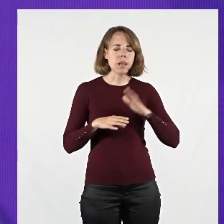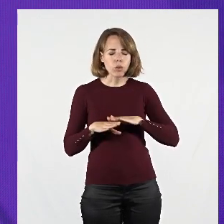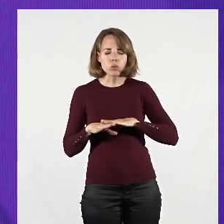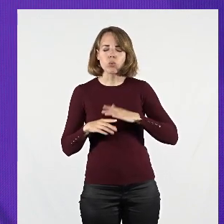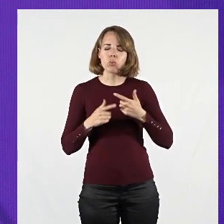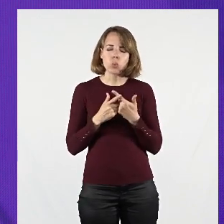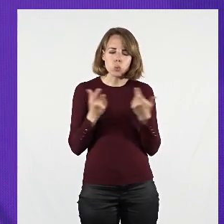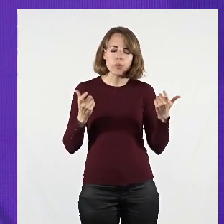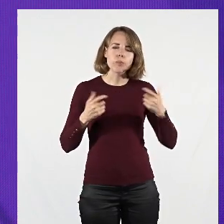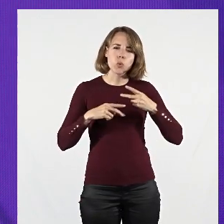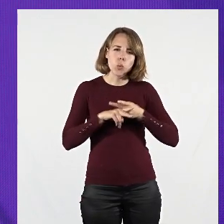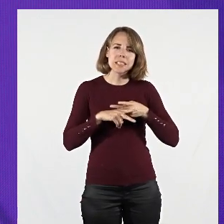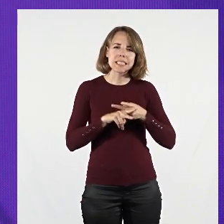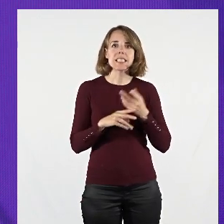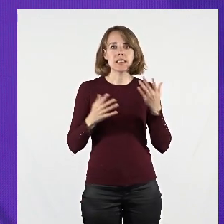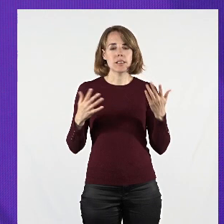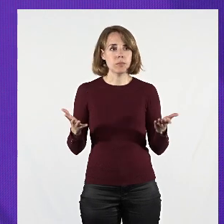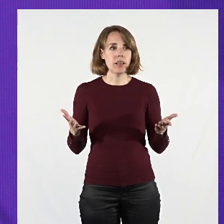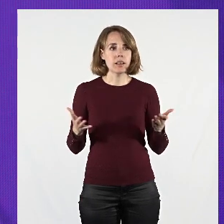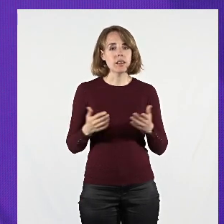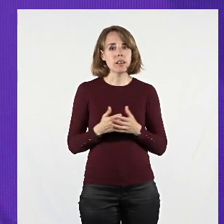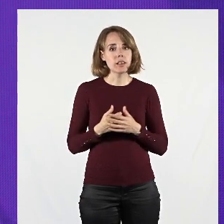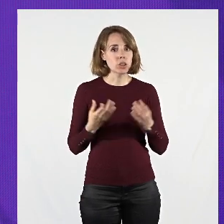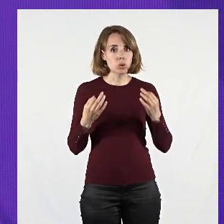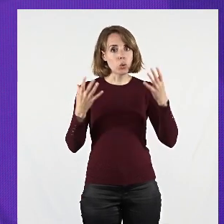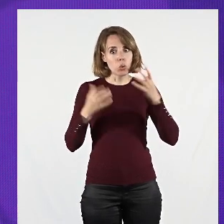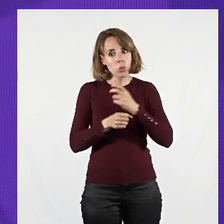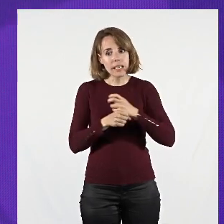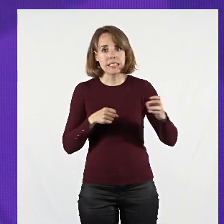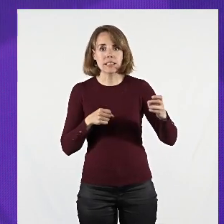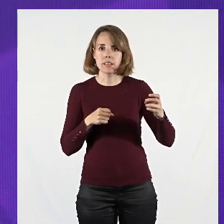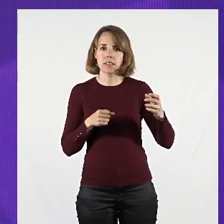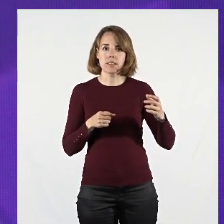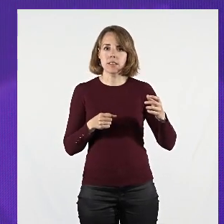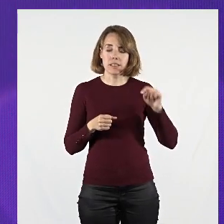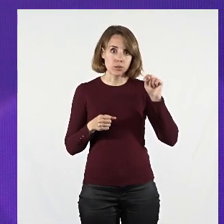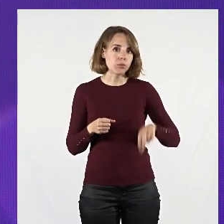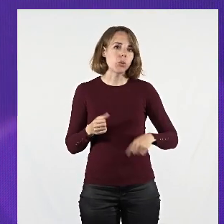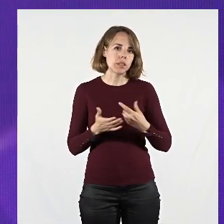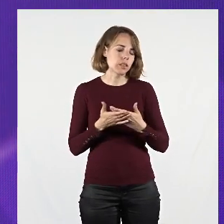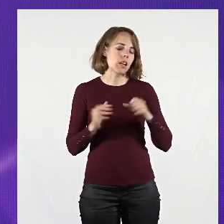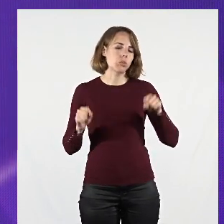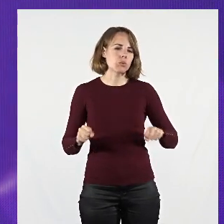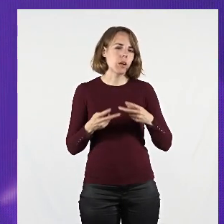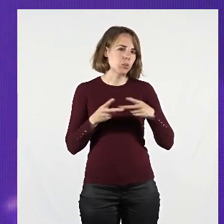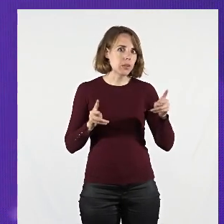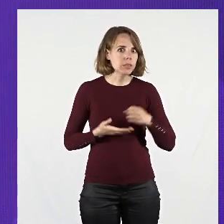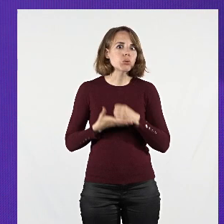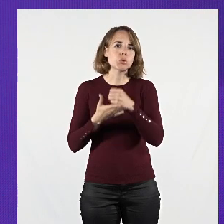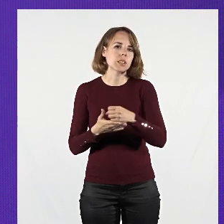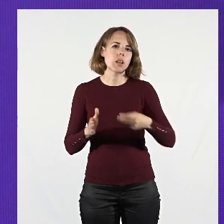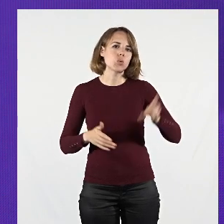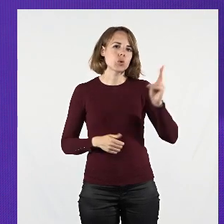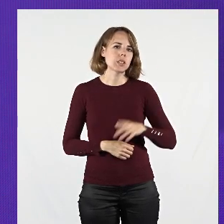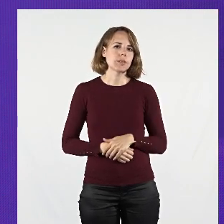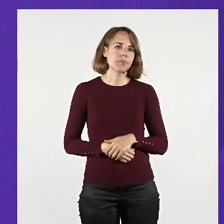de l'emploi créent une surexposition qui mérite un soutien continu des pouvoirs publics. Alors le voilà. Là,